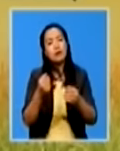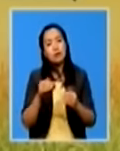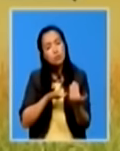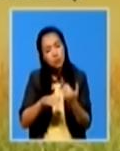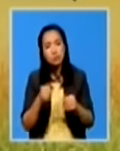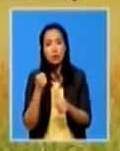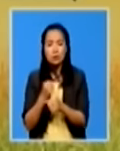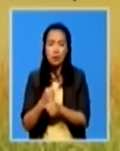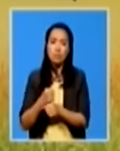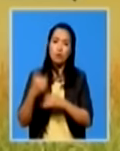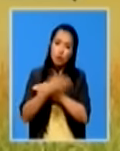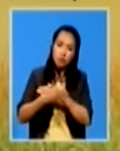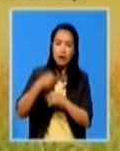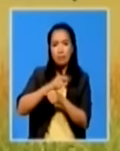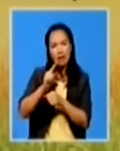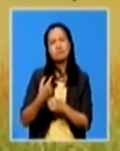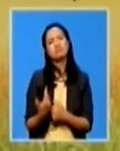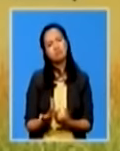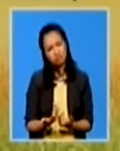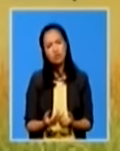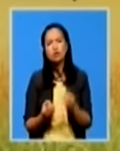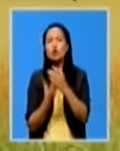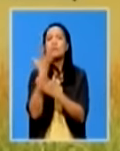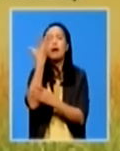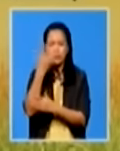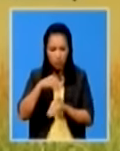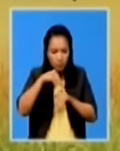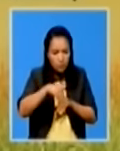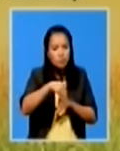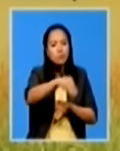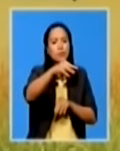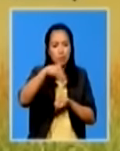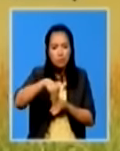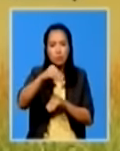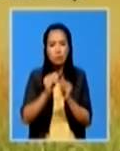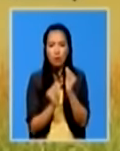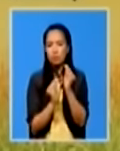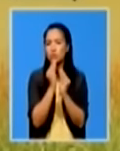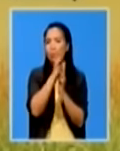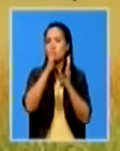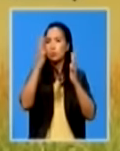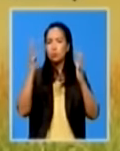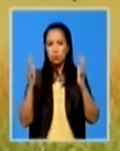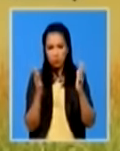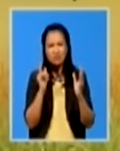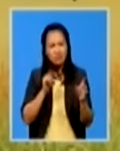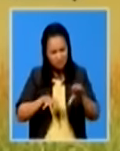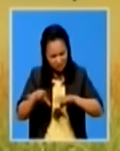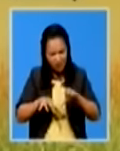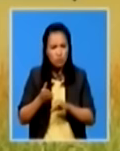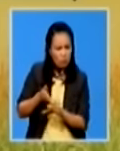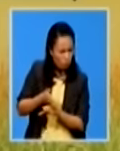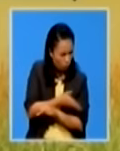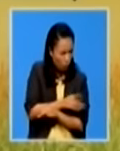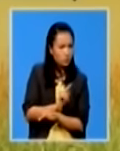ปักไฟฟ้าหรือปลูกต้นไม้ต่างๆก็ปลูกเข้าไปพื้นที่มันก็เล็กๆพอมันโตก็ต้องตัดทิ้งนี่แหละคือมันปัญหามันต้องแก้แล้วก็ต้